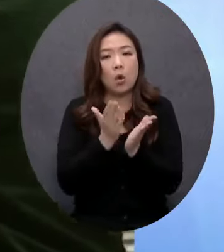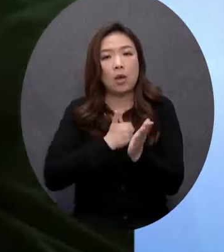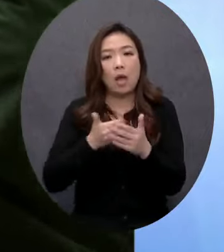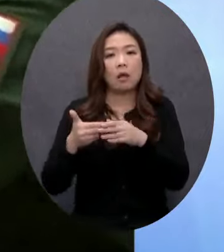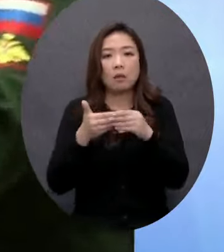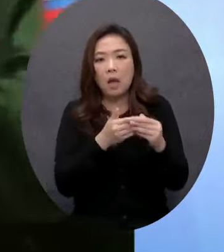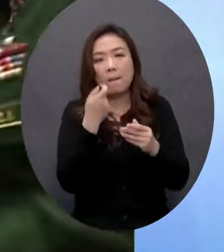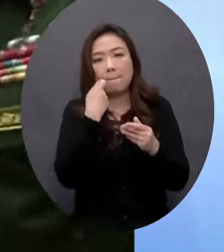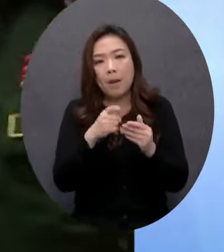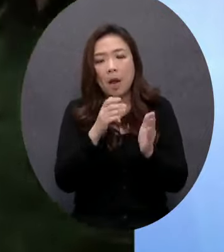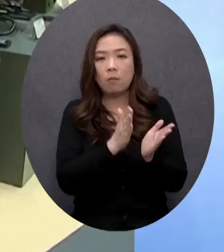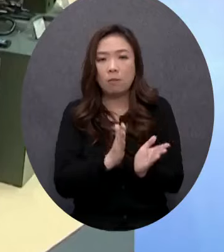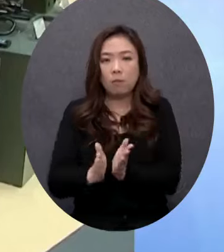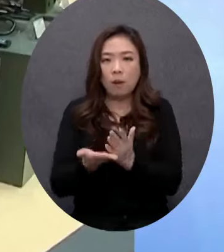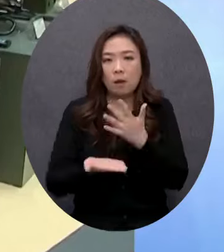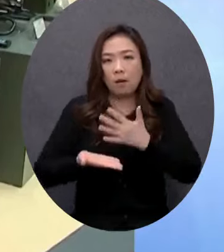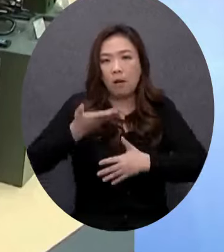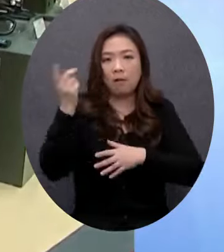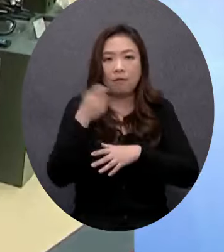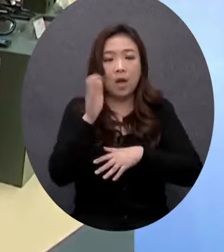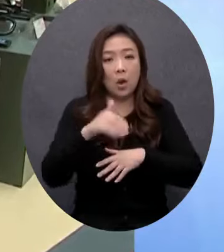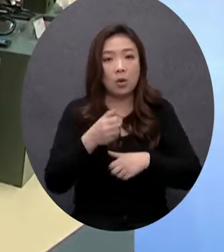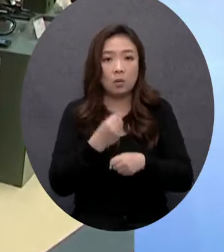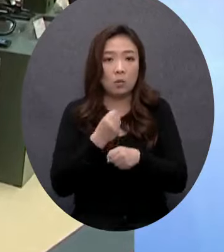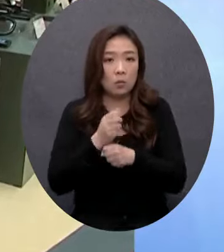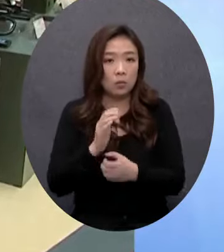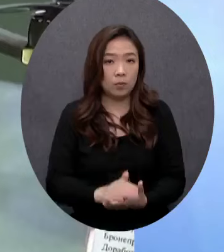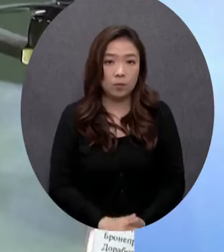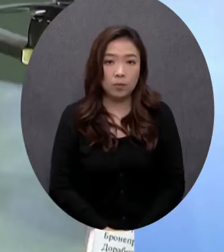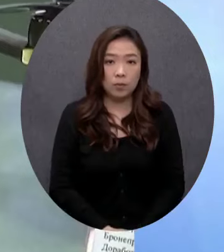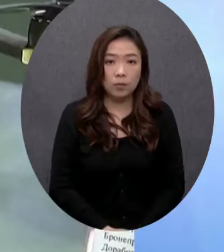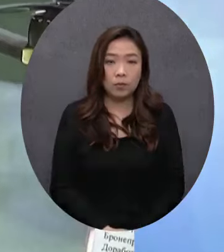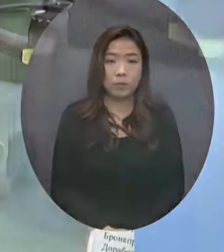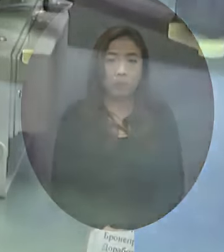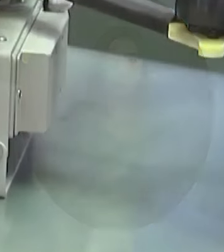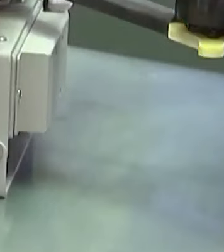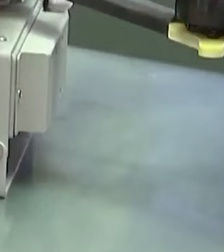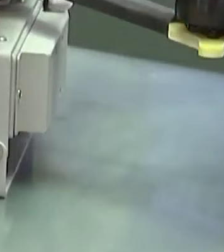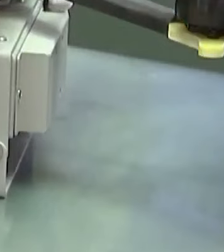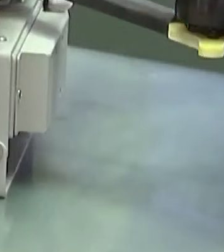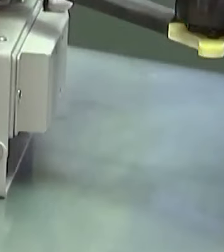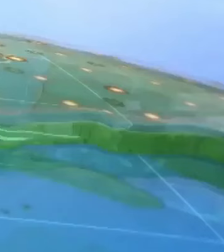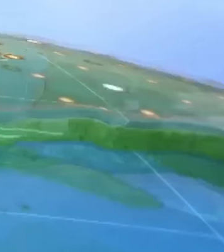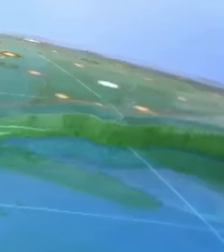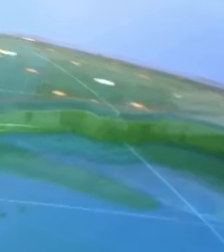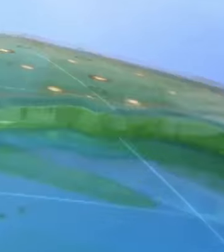运作，提升国防部效率。香港电台记者刘景辉报道。